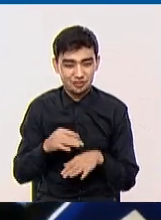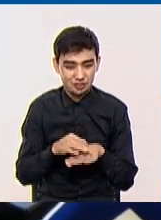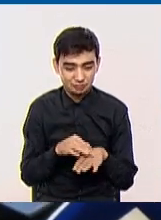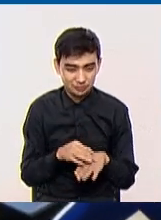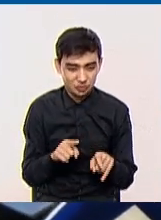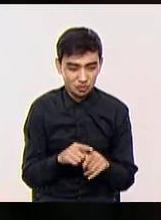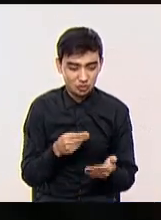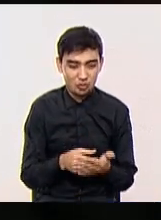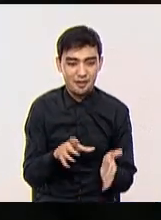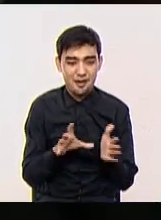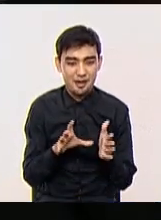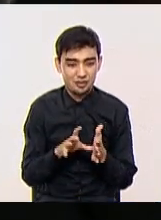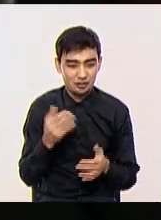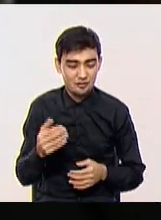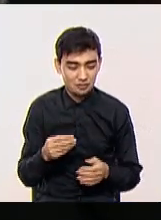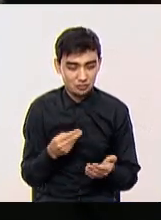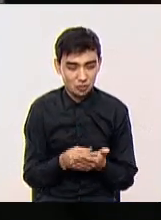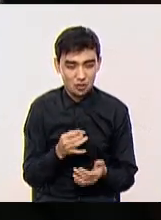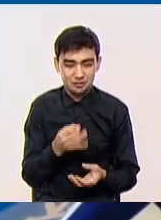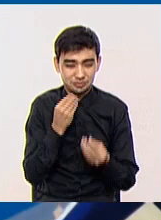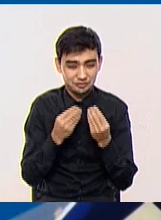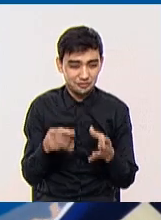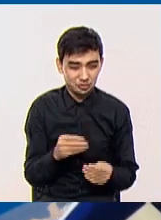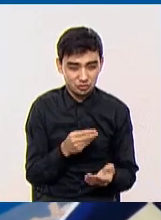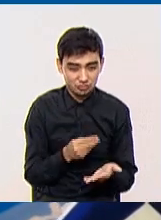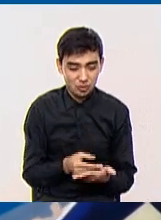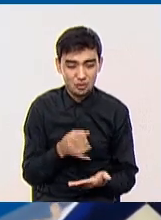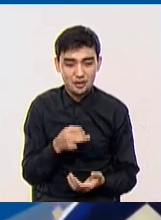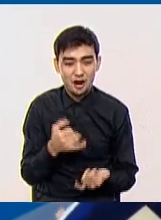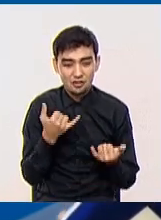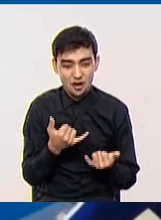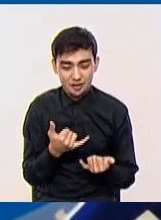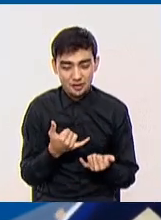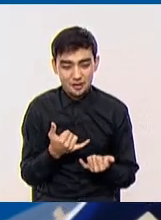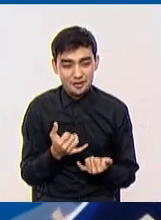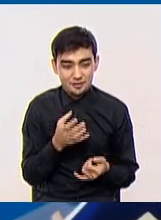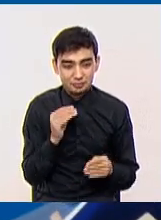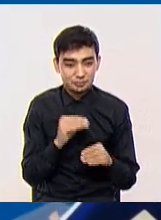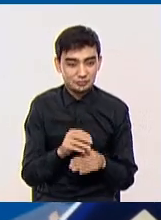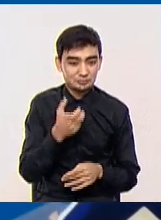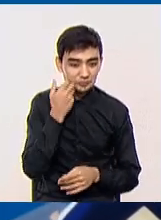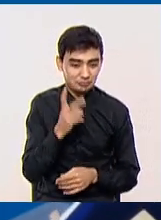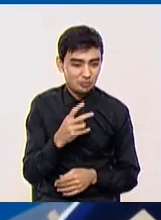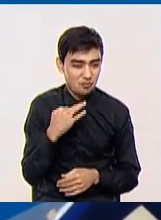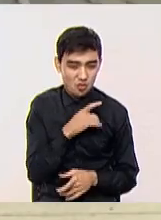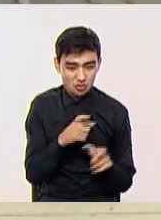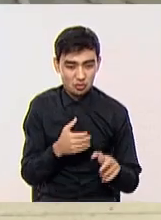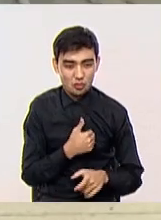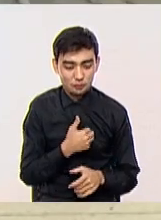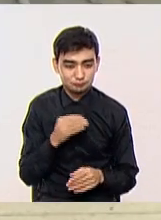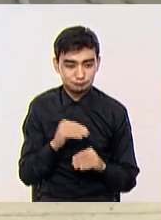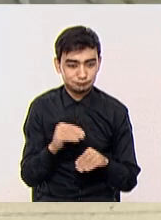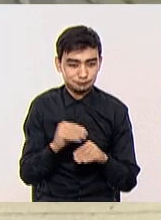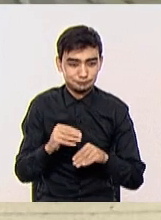бағасы қымбаттады, шикізаттардың бағасы қымбаттады. Дайын отқа бас өйтіп, қосымша пайда көргісі келеді көбісі.